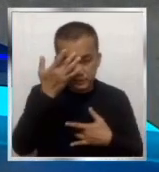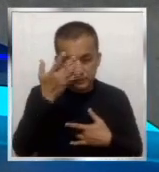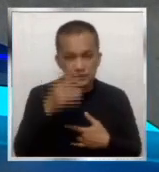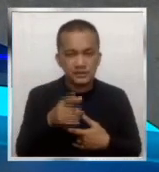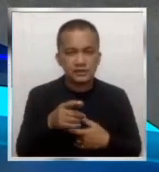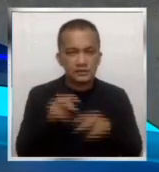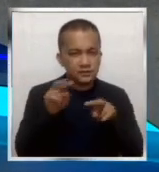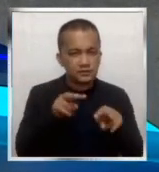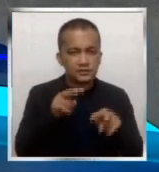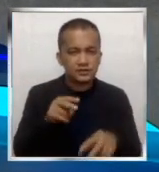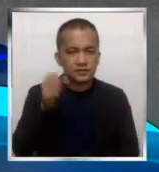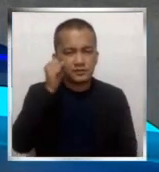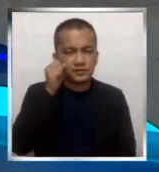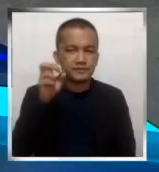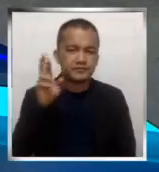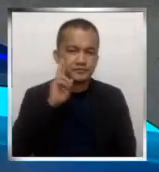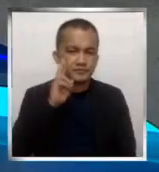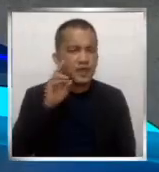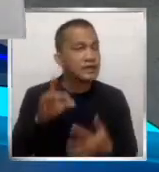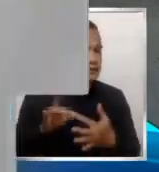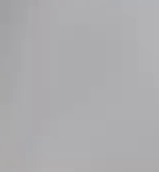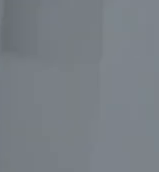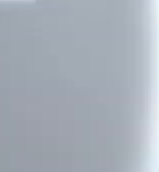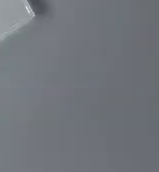Refrans. Eksklusibo.